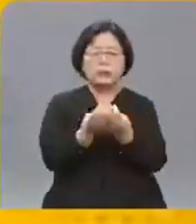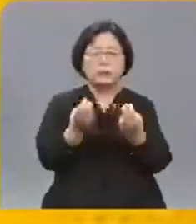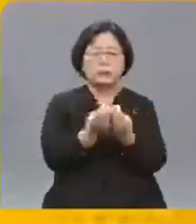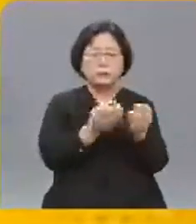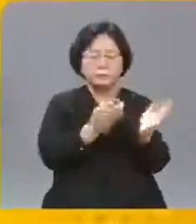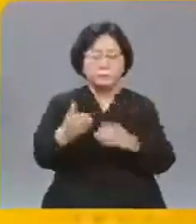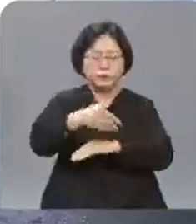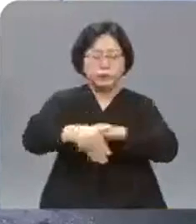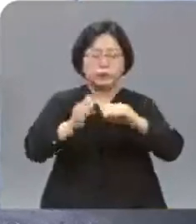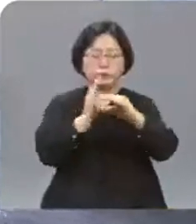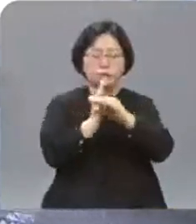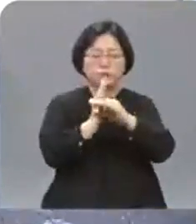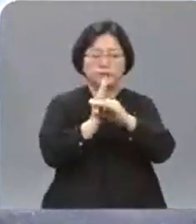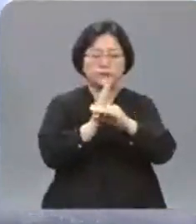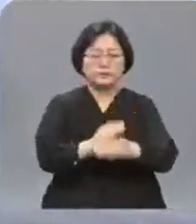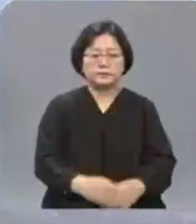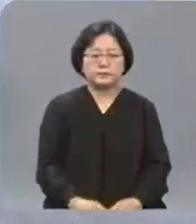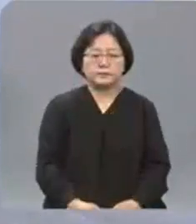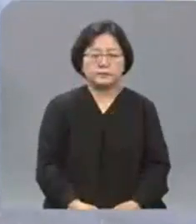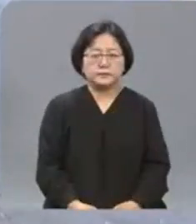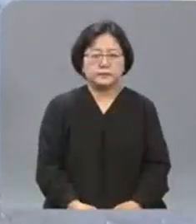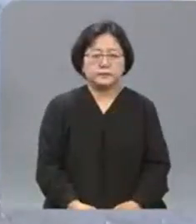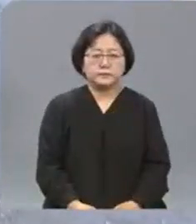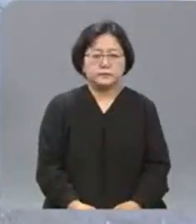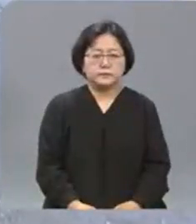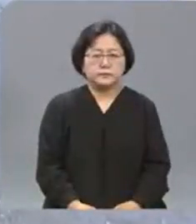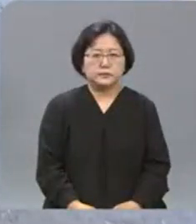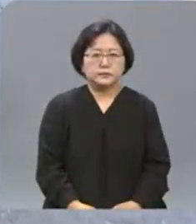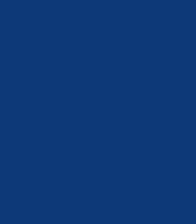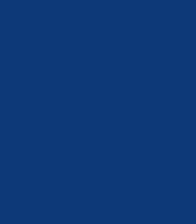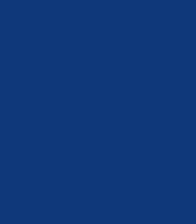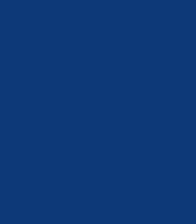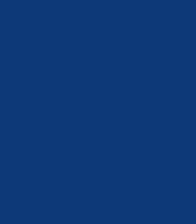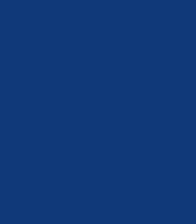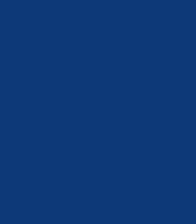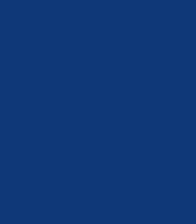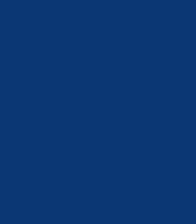예정이라고 밝혔습니다 KBS 뉴스 박선정입니다